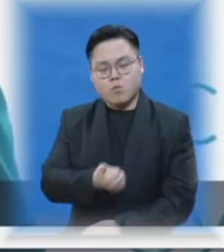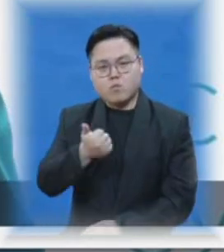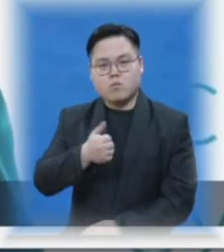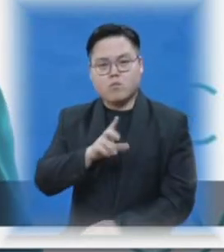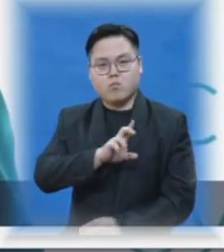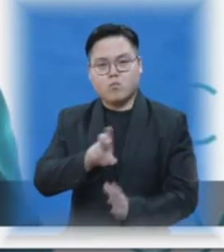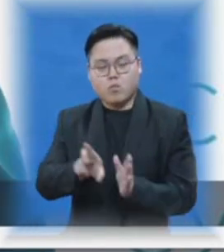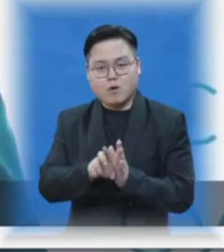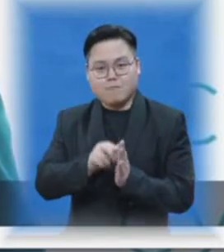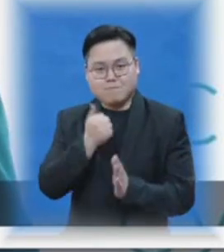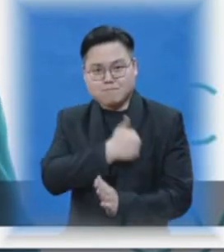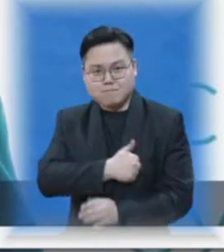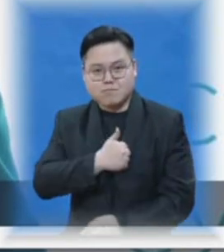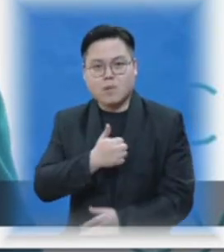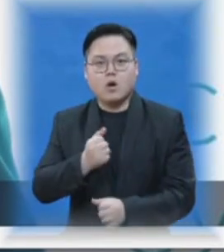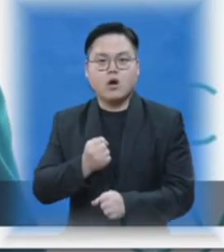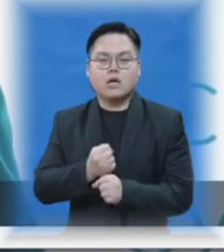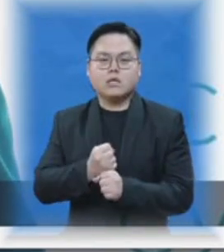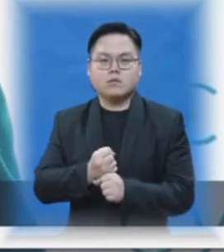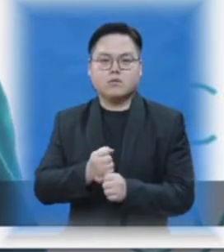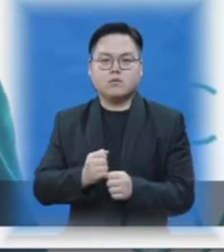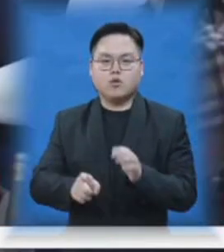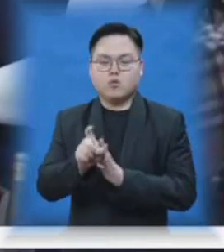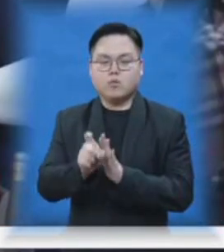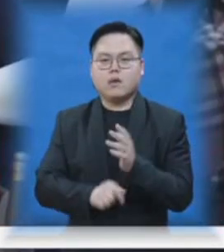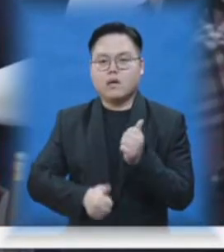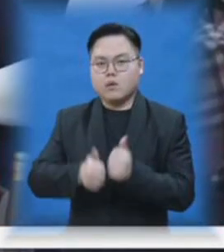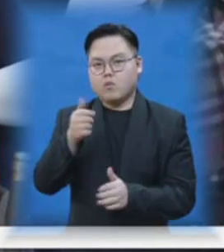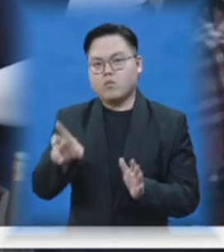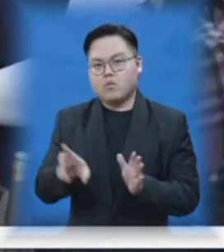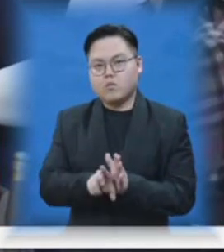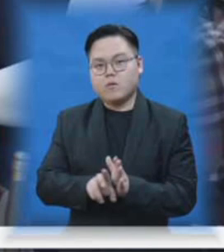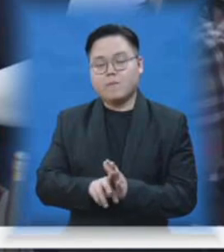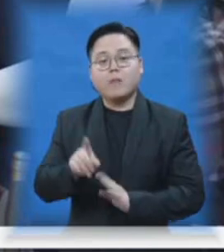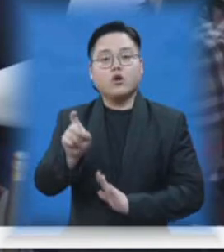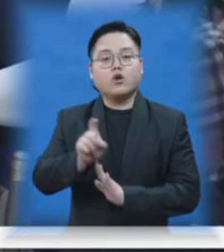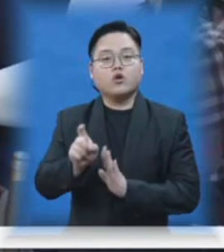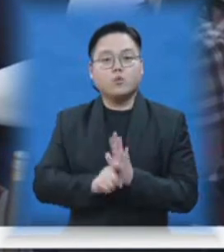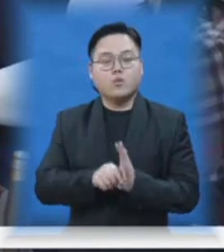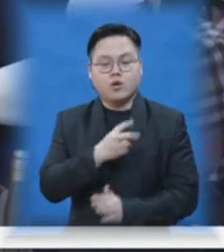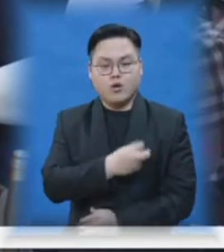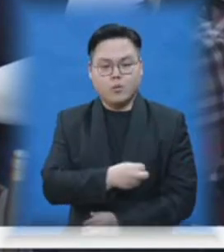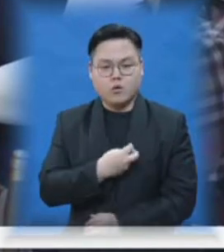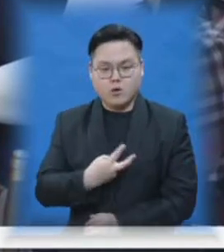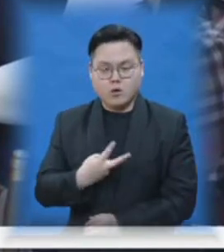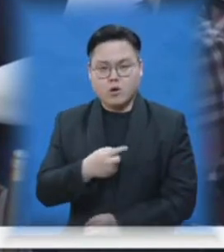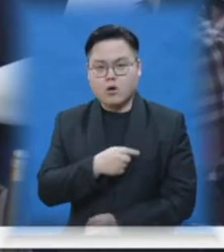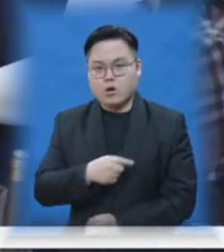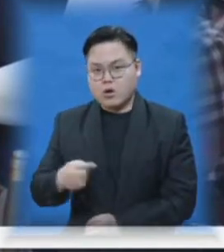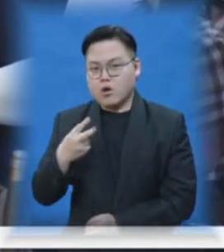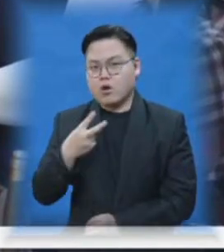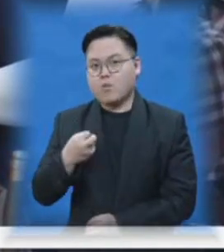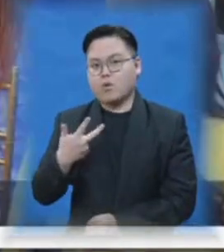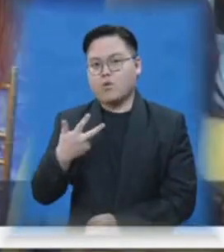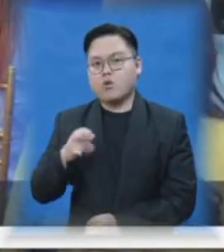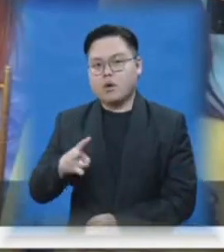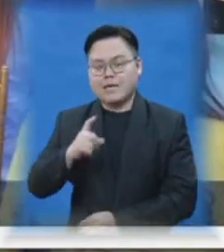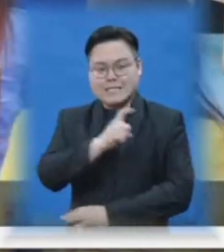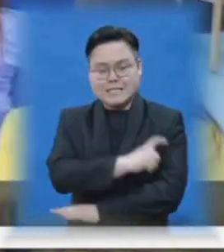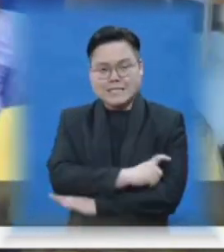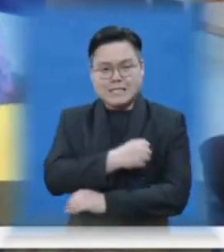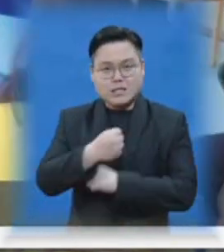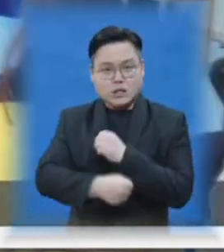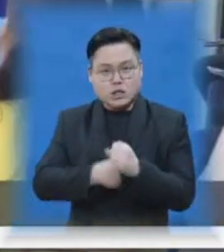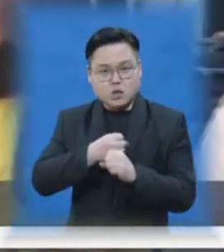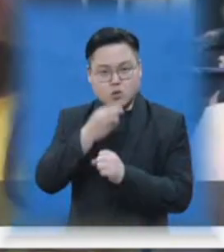орчлонуудыг хангаж, энэ хөтөлбөр амжилттай хэрэгждэг юм байна гэж бодож байгаа. Хөтөлбөрийг 2022-оос 2023 оны хичээлийн жил туршсан үр дүнд